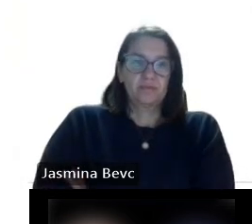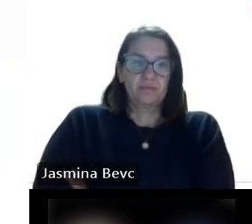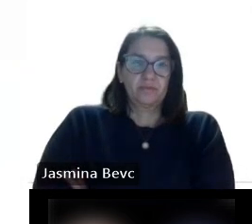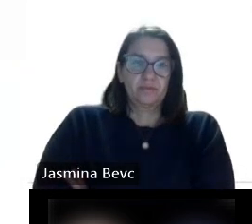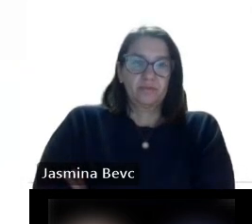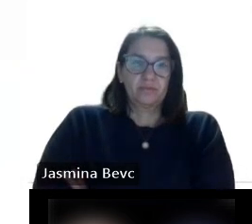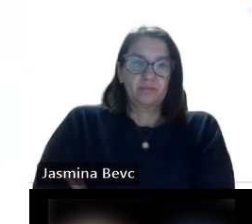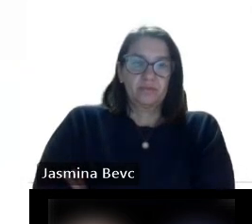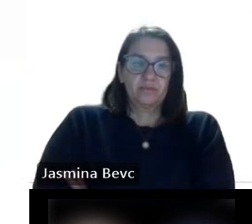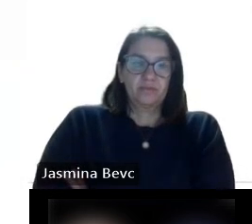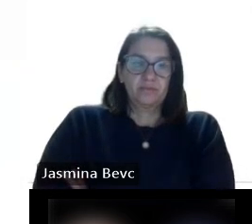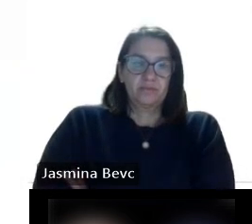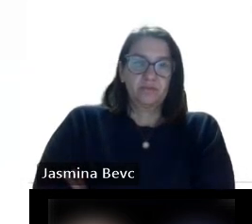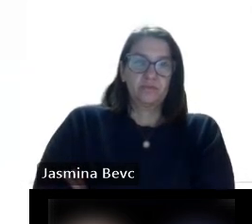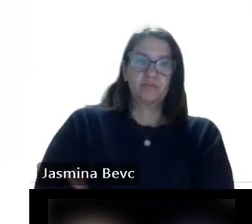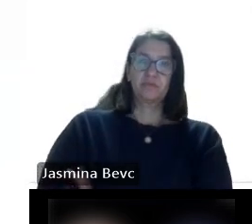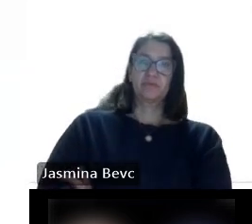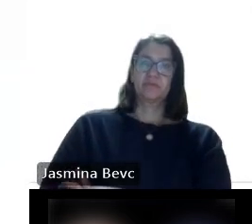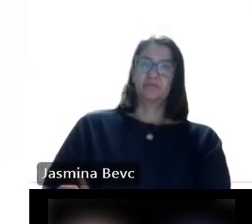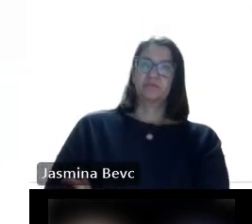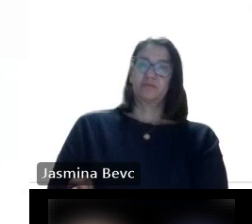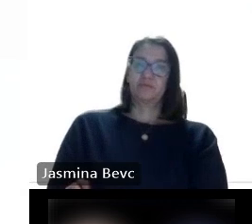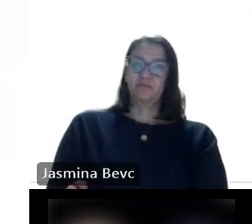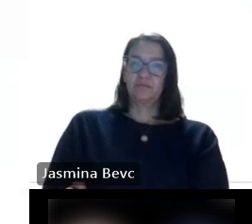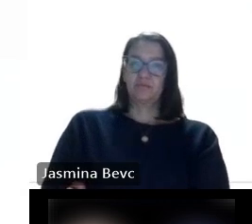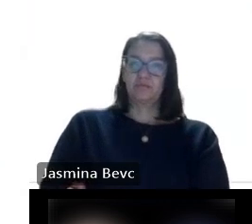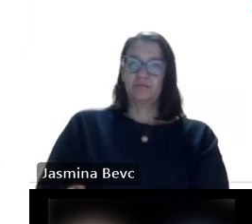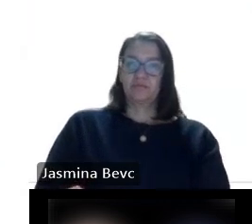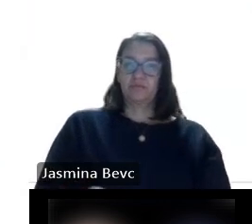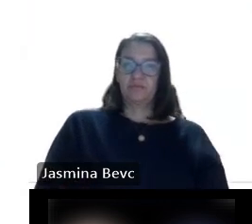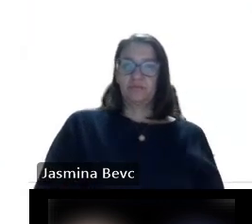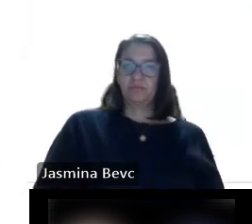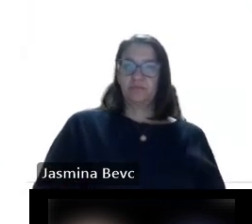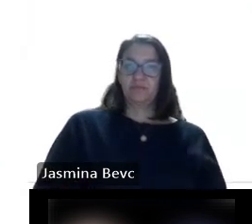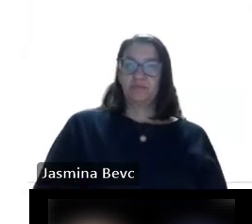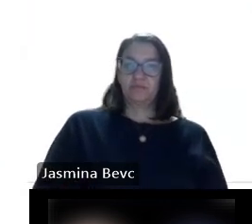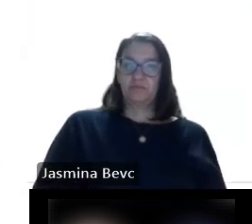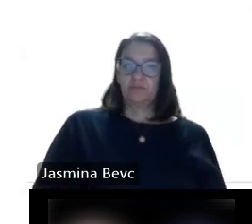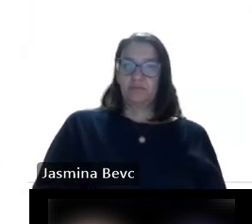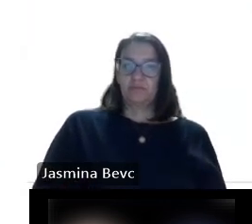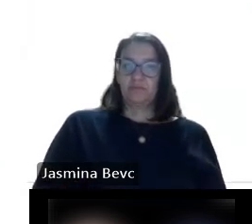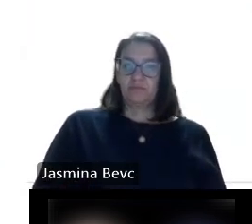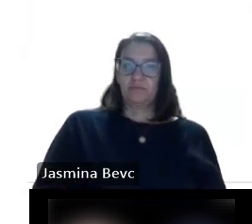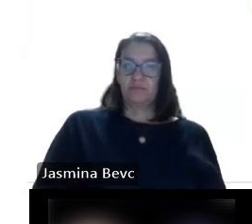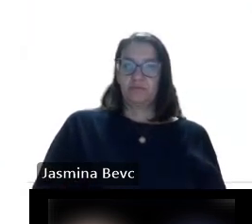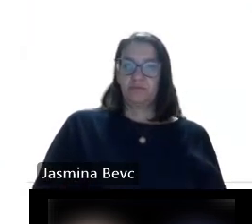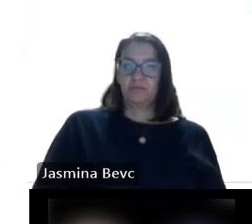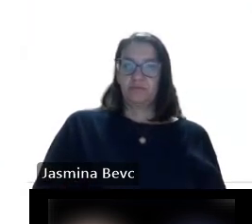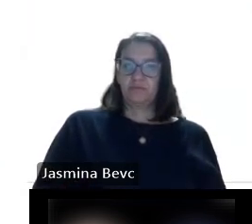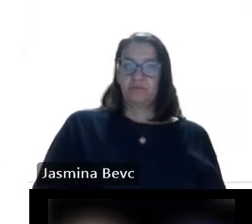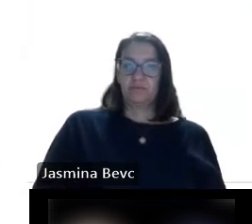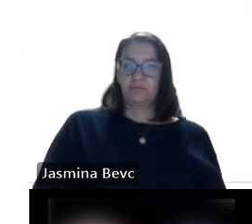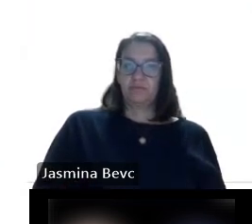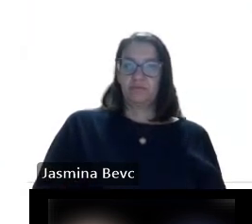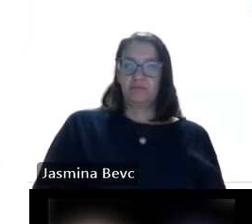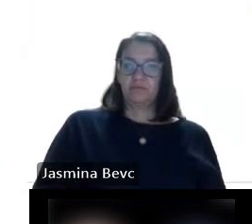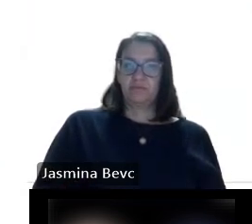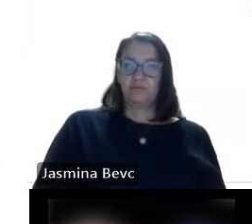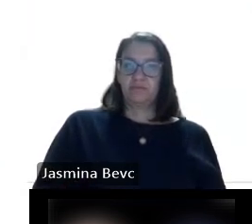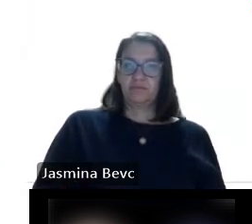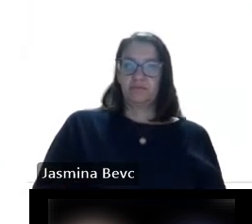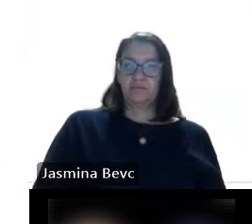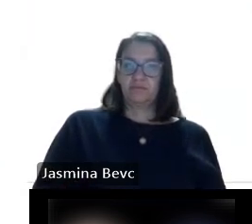Tole je energijska nalepka, ki jo vsaka črpalka ima. Kaj je prikazano na tej